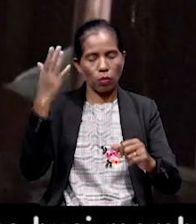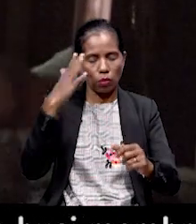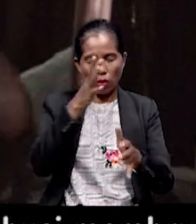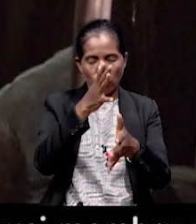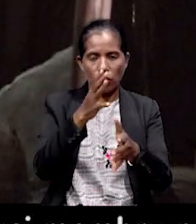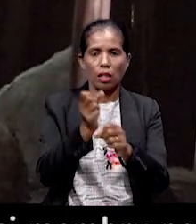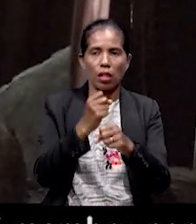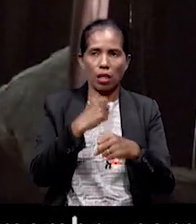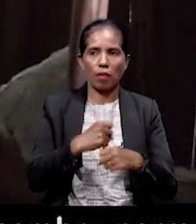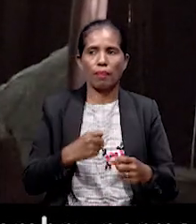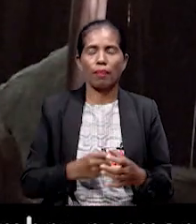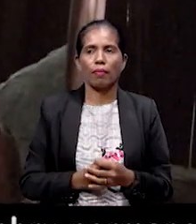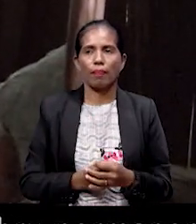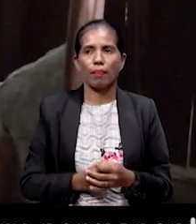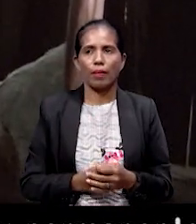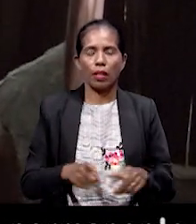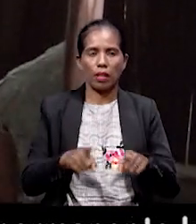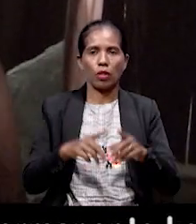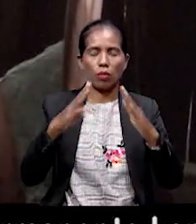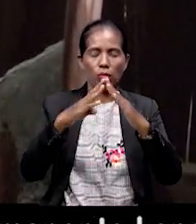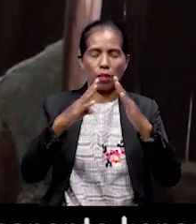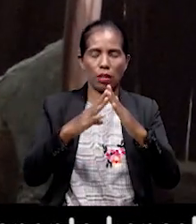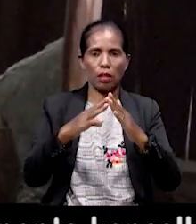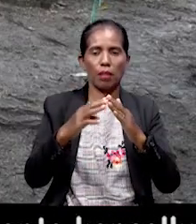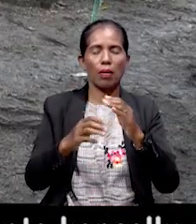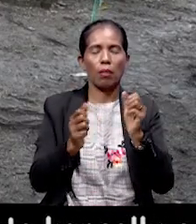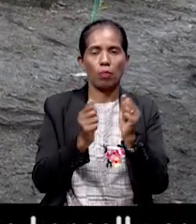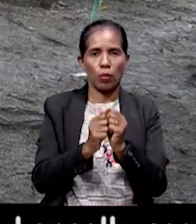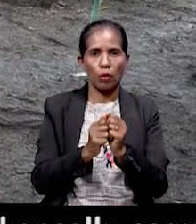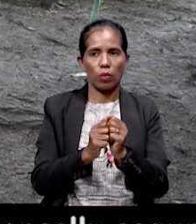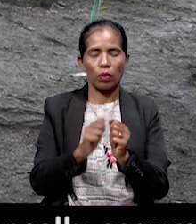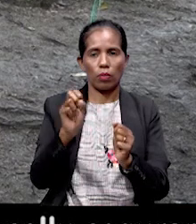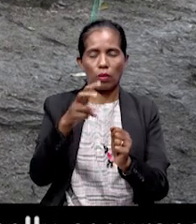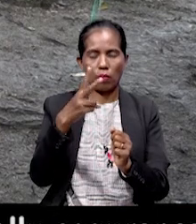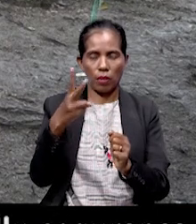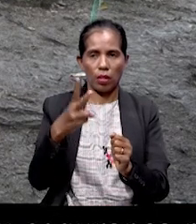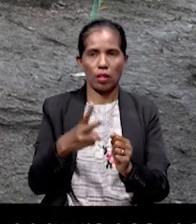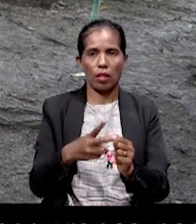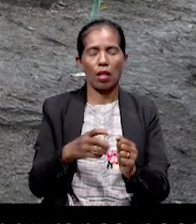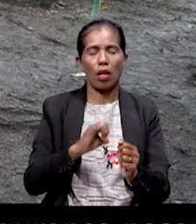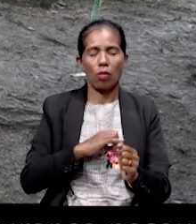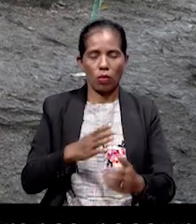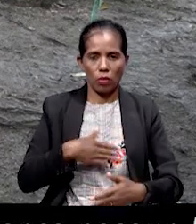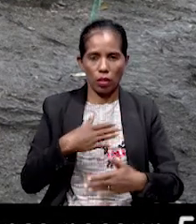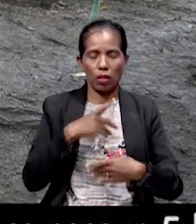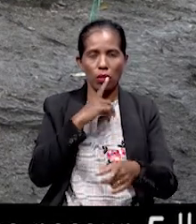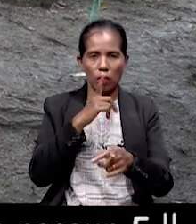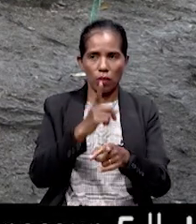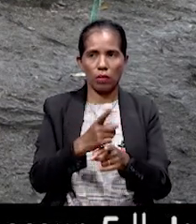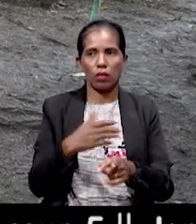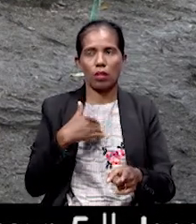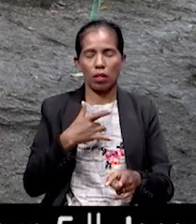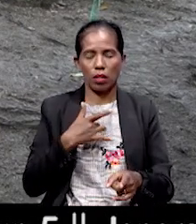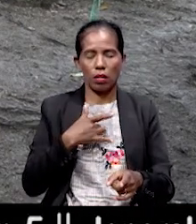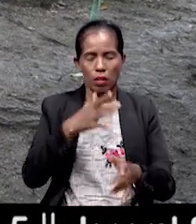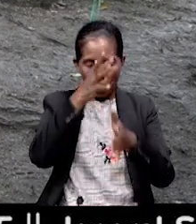lolos nudar be wan mane jar sang bada salun resiro hau konten ti tebes orgole buat babe Aune abon